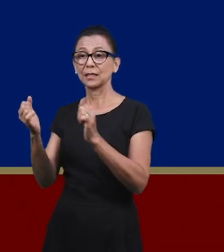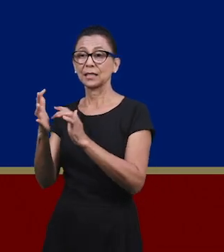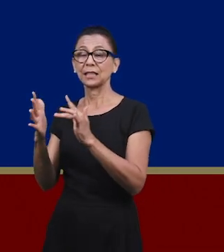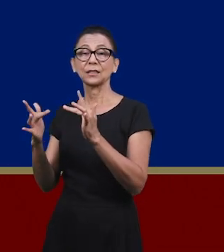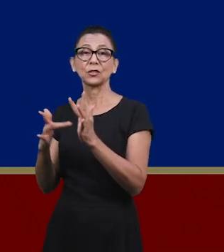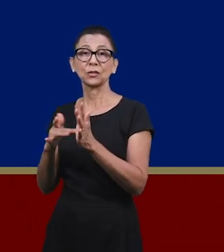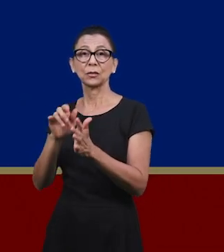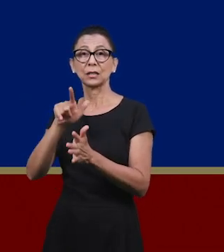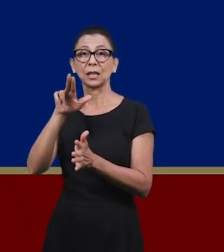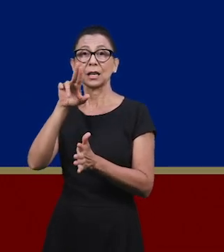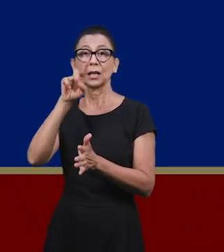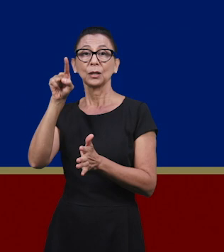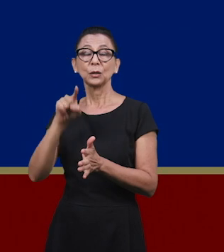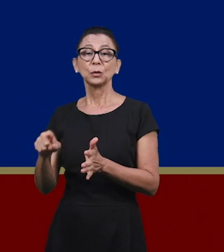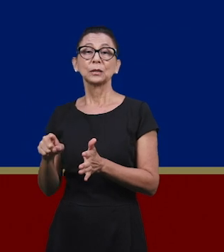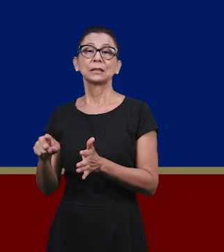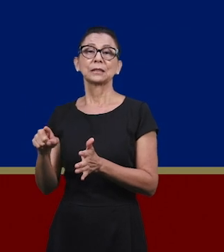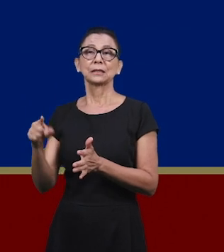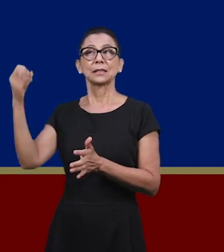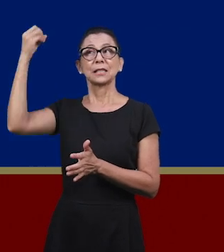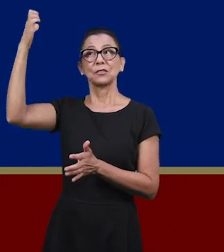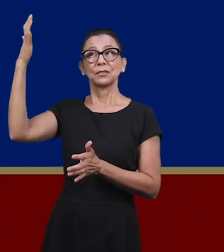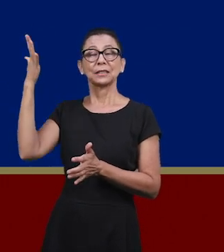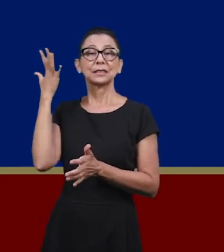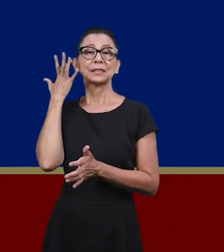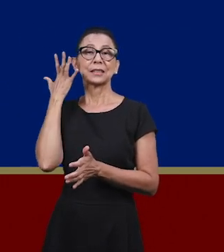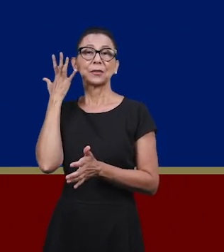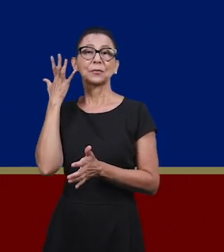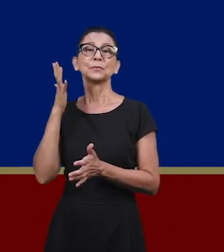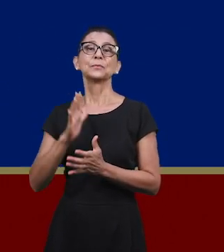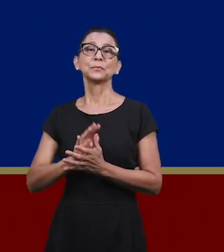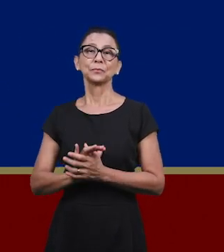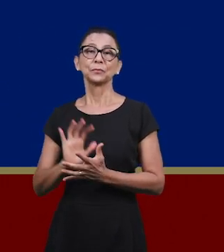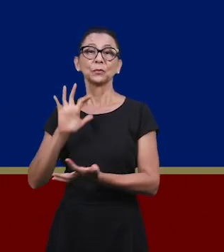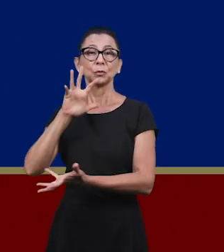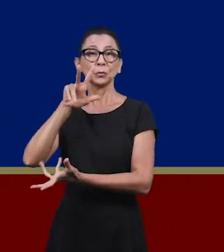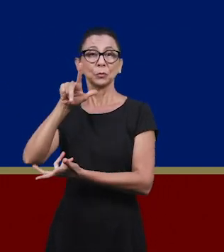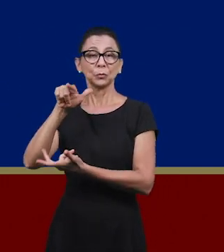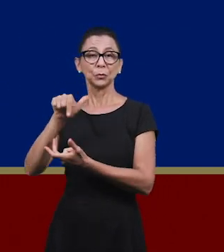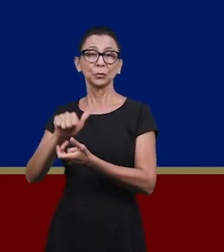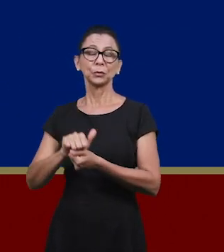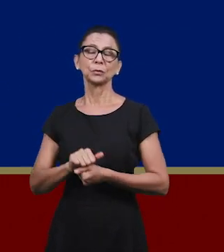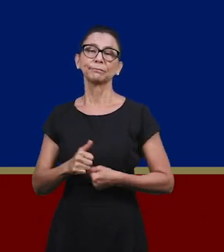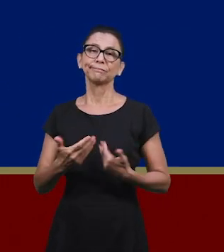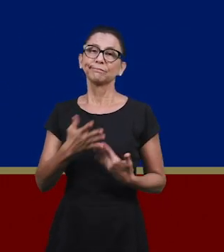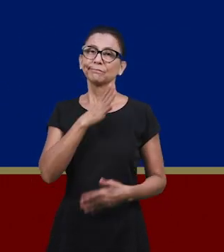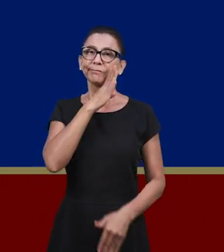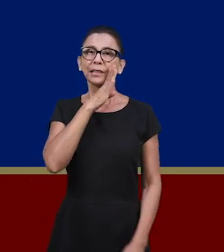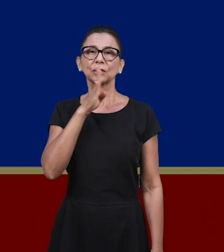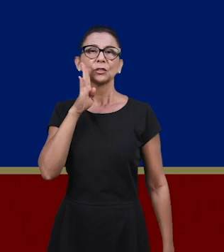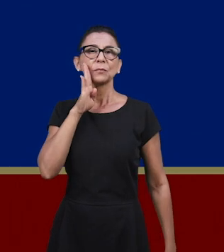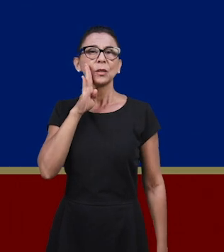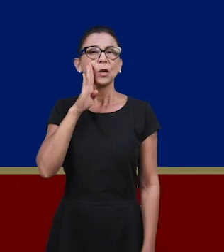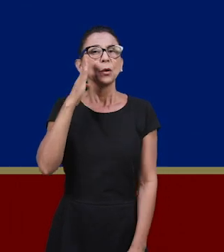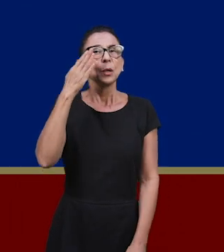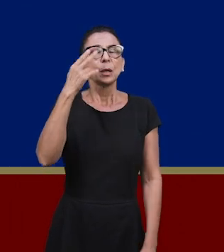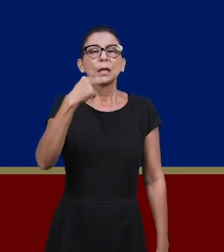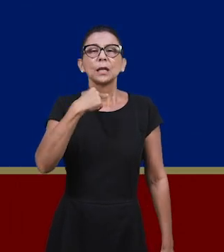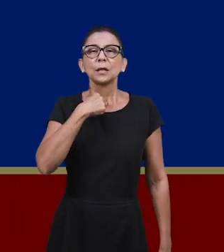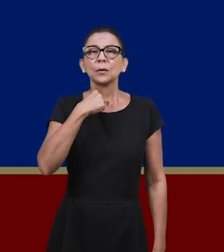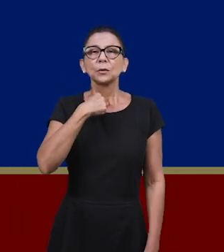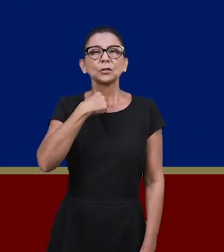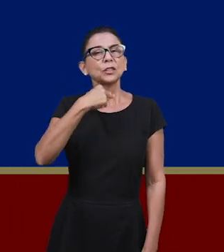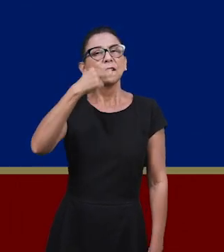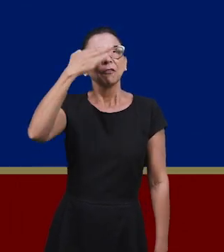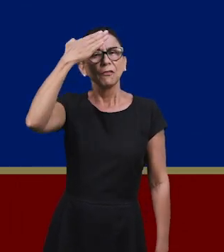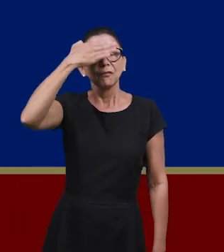dans le texte, Jésus a dit, je suis la lumière du monde. Donc cet homme Bartimée, à cause de sa déficience, son